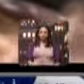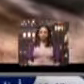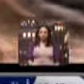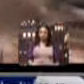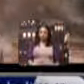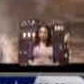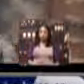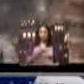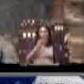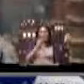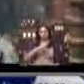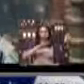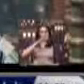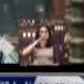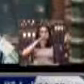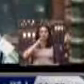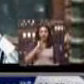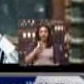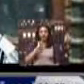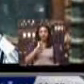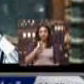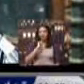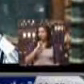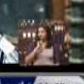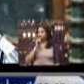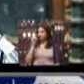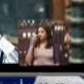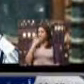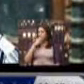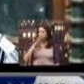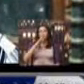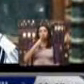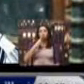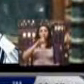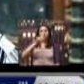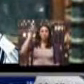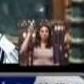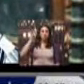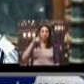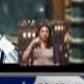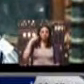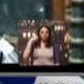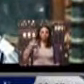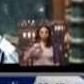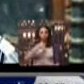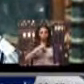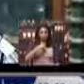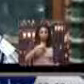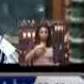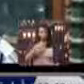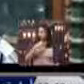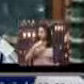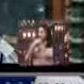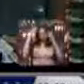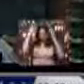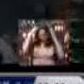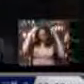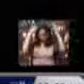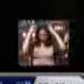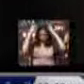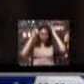الحمد لله عملت اول مرحله في اسكندريه وبتاعه الكرح اللي هنا وواحده هنا